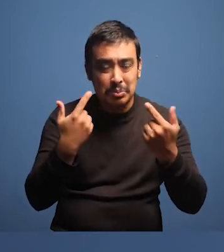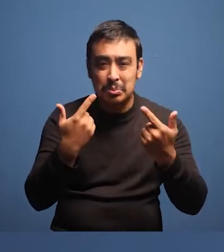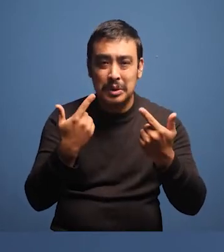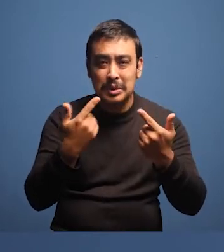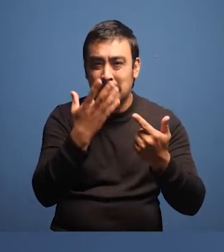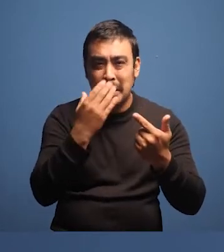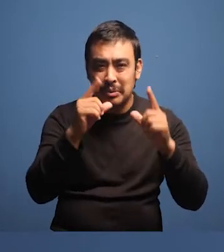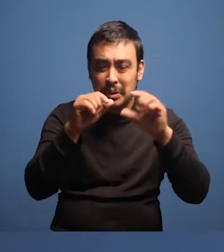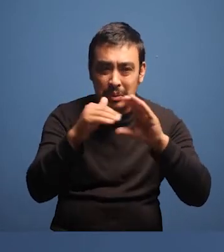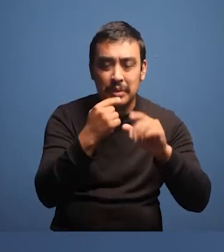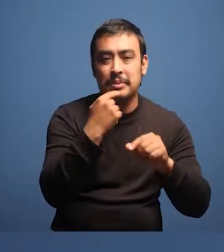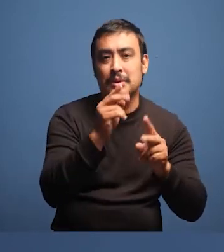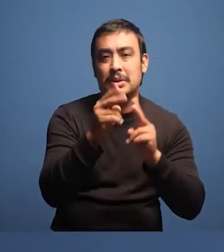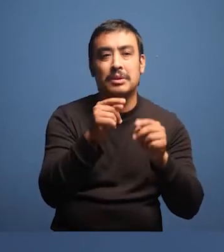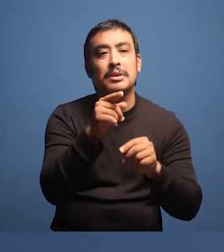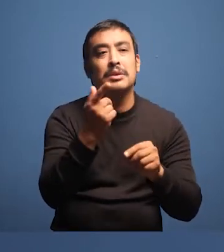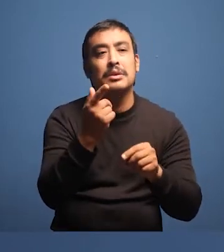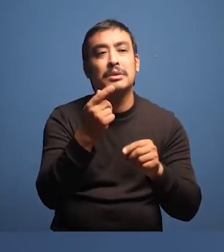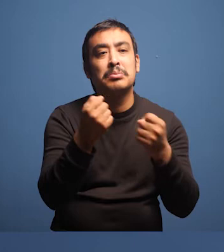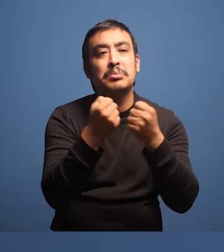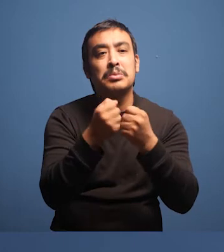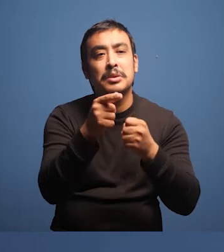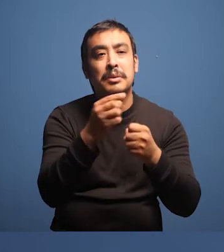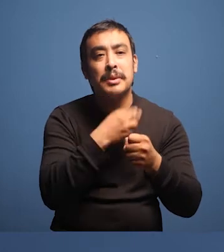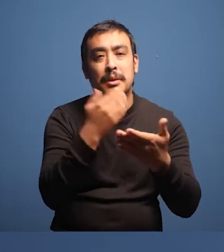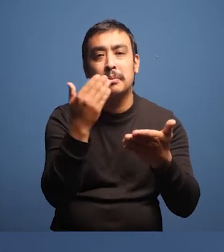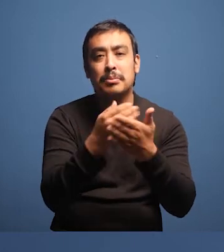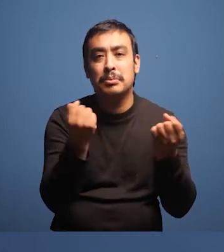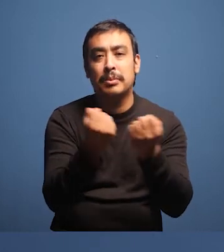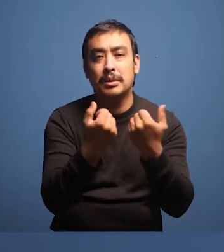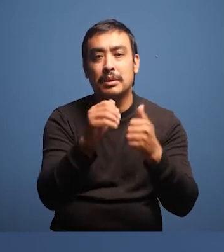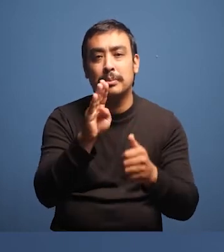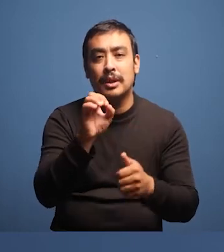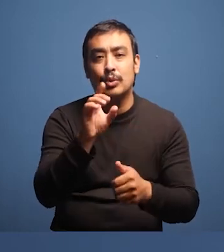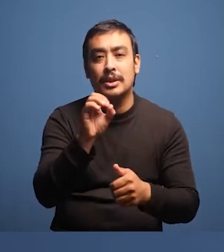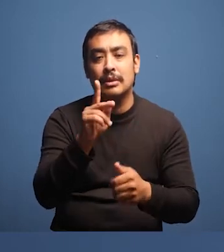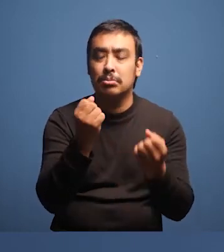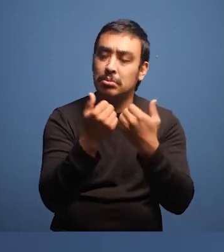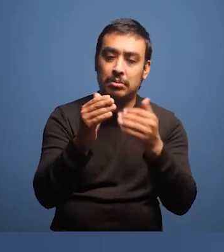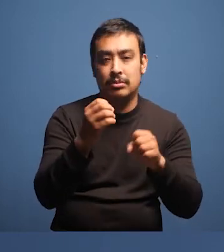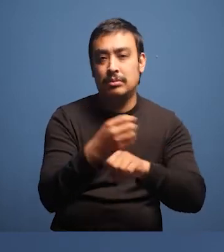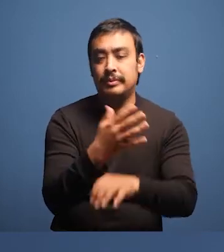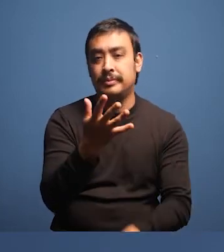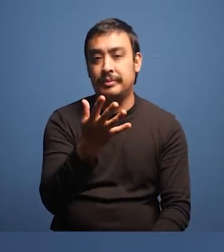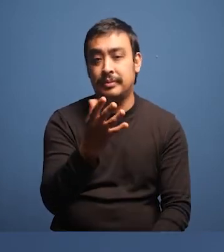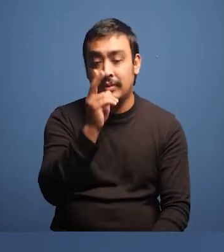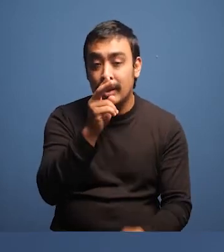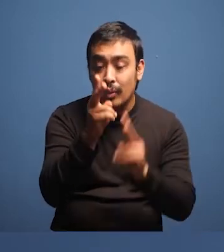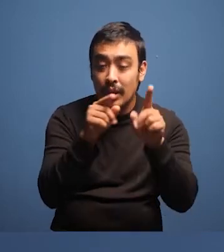चाहिँ होइन त्यो त केही त होइन भनेर लाइटली लिन्छ, त्यो मान्छेलाई ब्लक गरिदिन्छ, सक्यो कुरा होइन, उसको लागि त्यति धेरै इफेक्ट भएन। तर कसैलाई त्यही कुरा